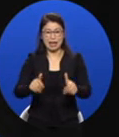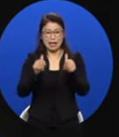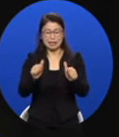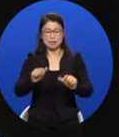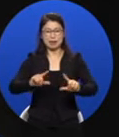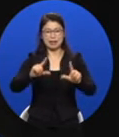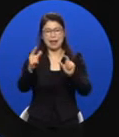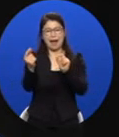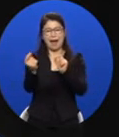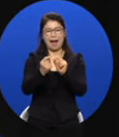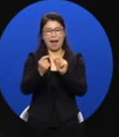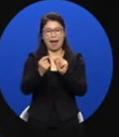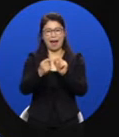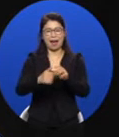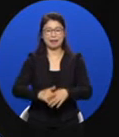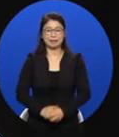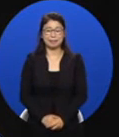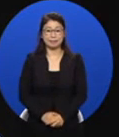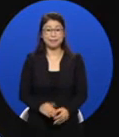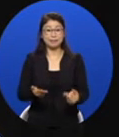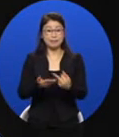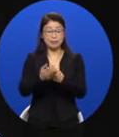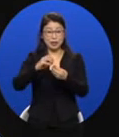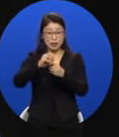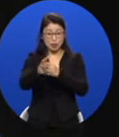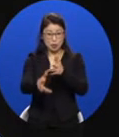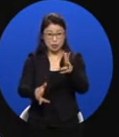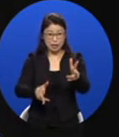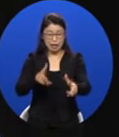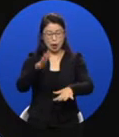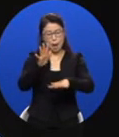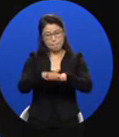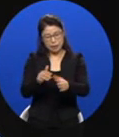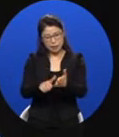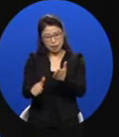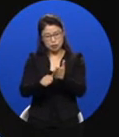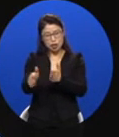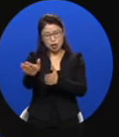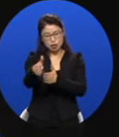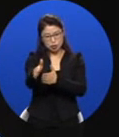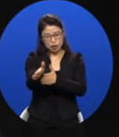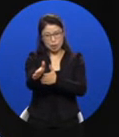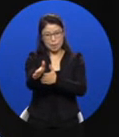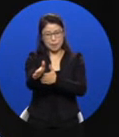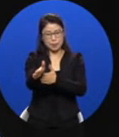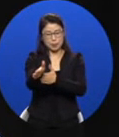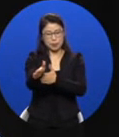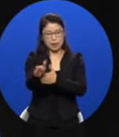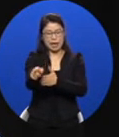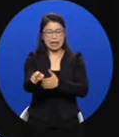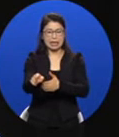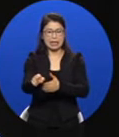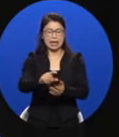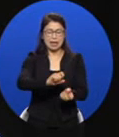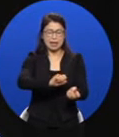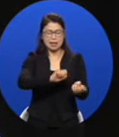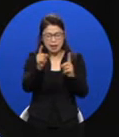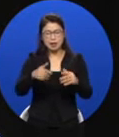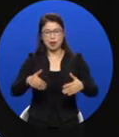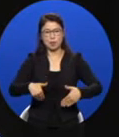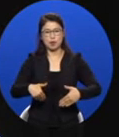다 다가오고 있습니다. 제주 감귤 산업, 밭작물 수산업 이 살려야만